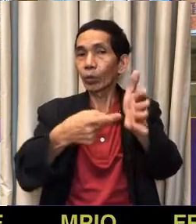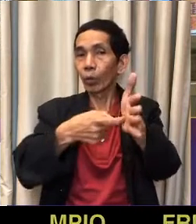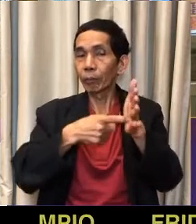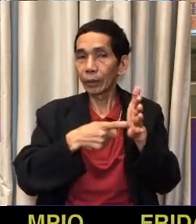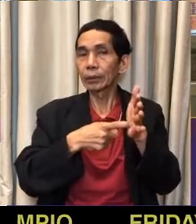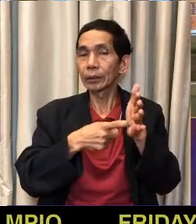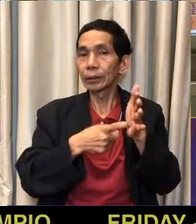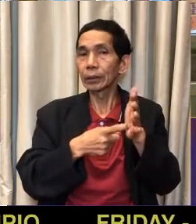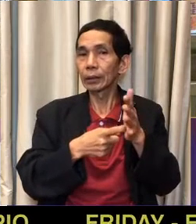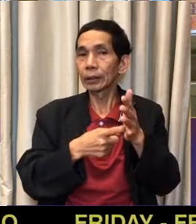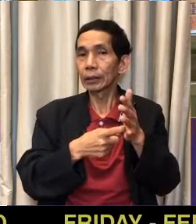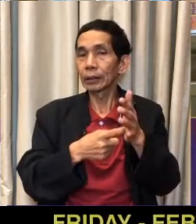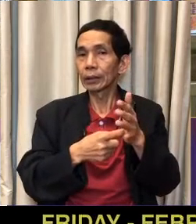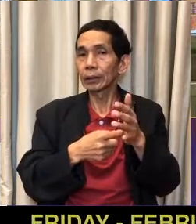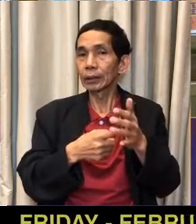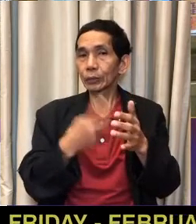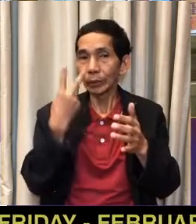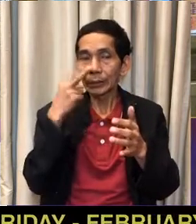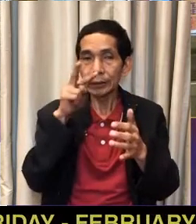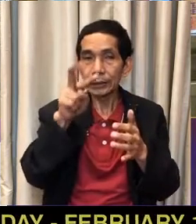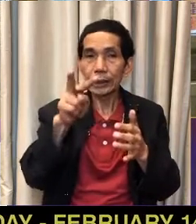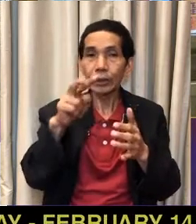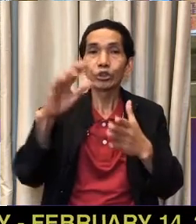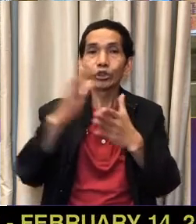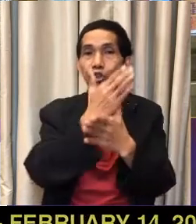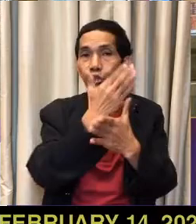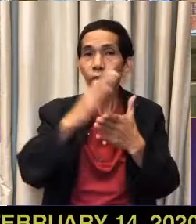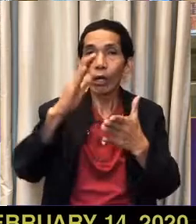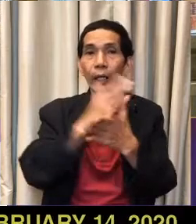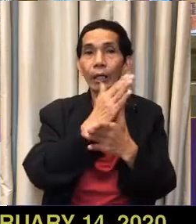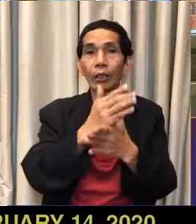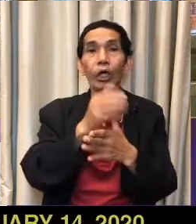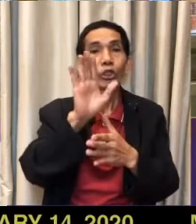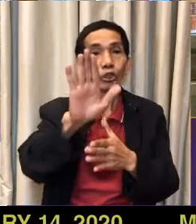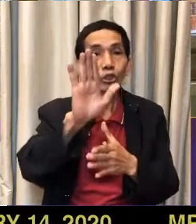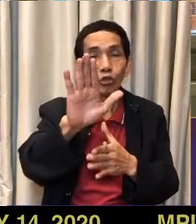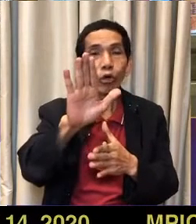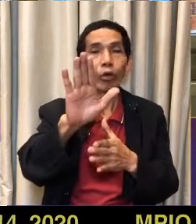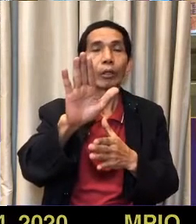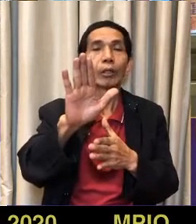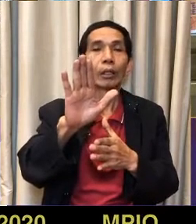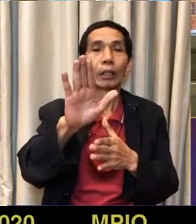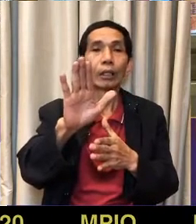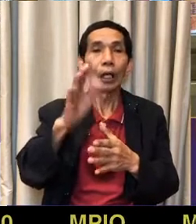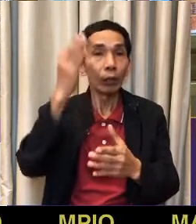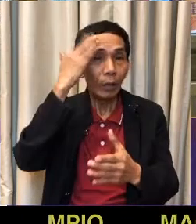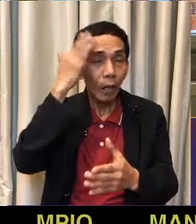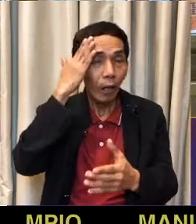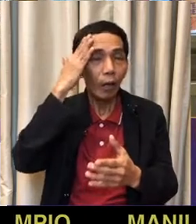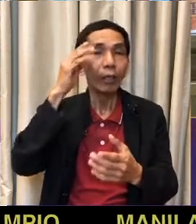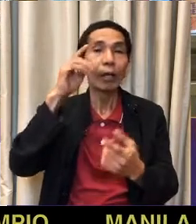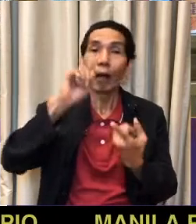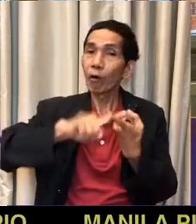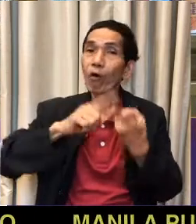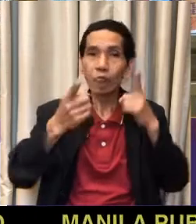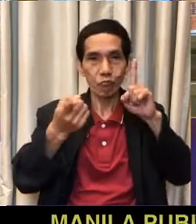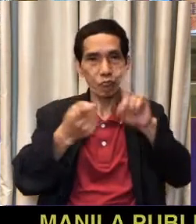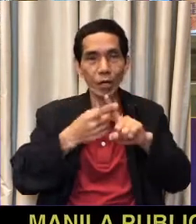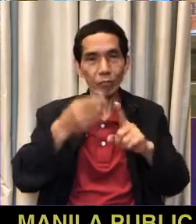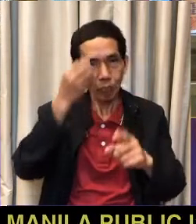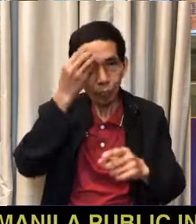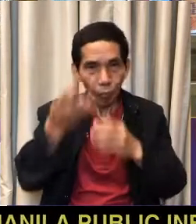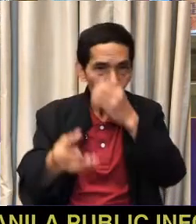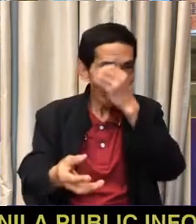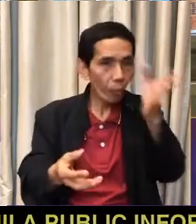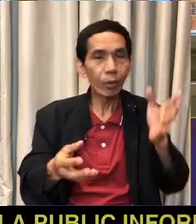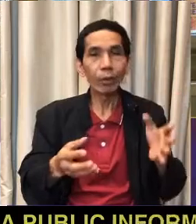requirements. I-grab nyo na lang o i-share ninyo sa inyong mga kakilala at kaibigan.